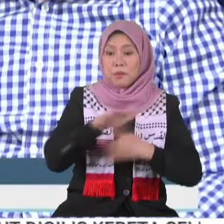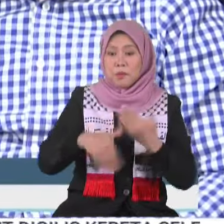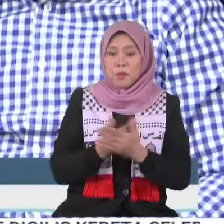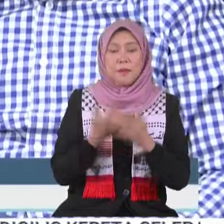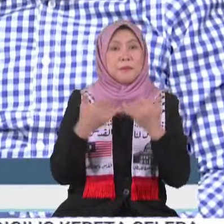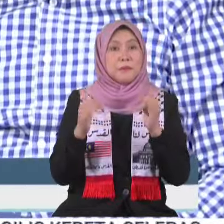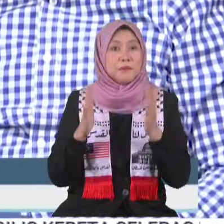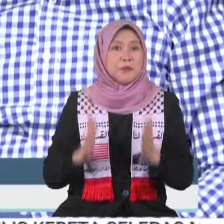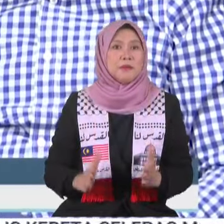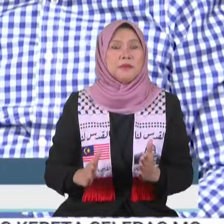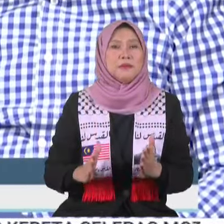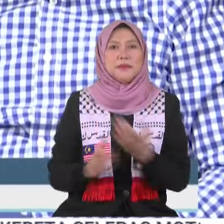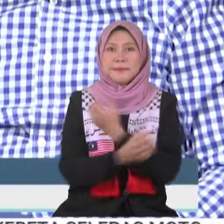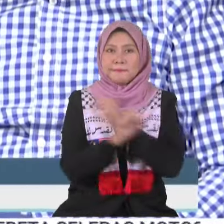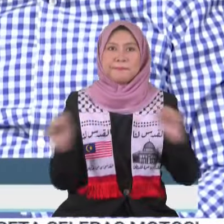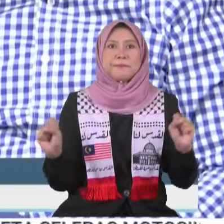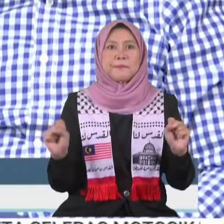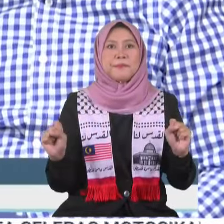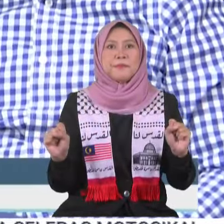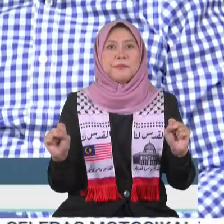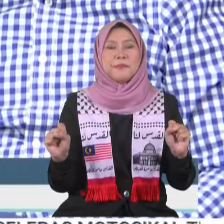kita dan juga pegawai kita pun sudah bersedia